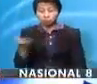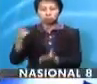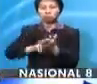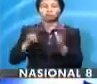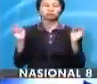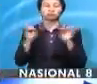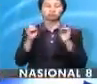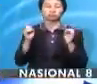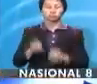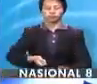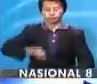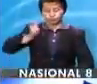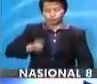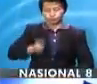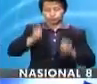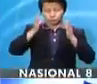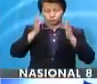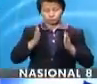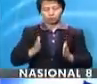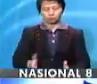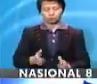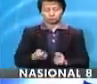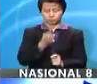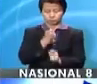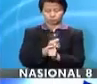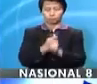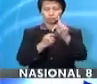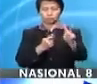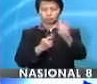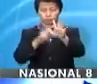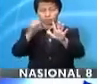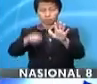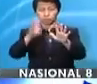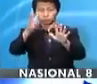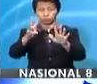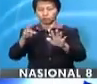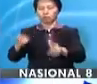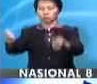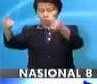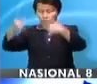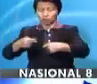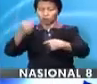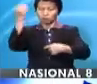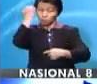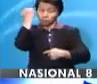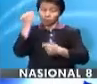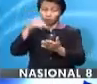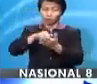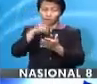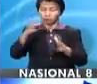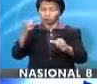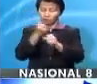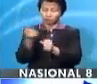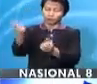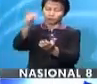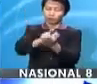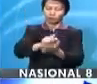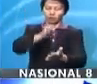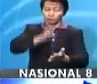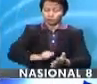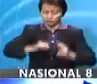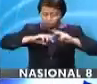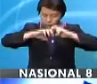direkodkan. Hakim Nur Hafizah Muhammad Salim menetapkan 25 Jun ini untuk sebutan bagi mendapatkan laporan bedah